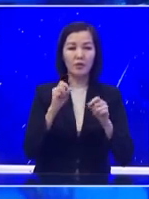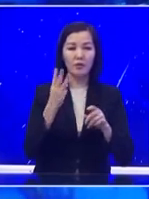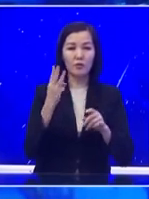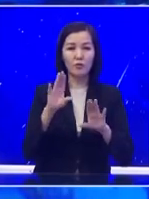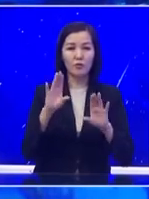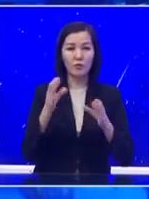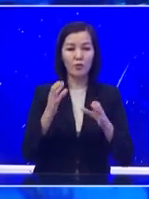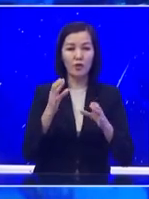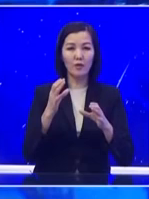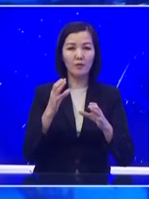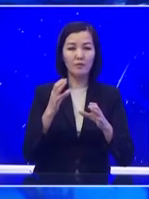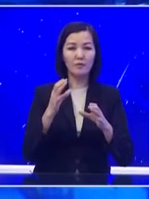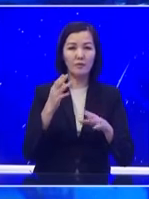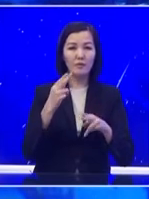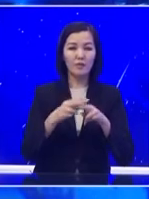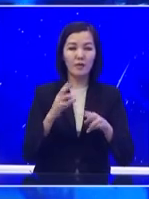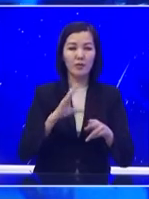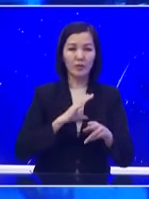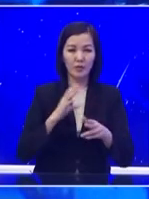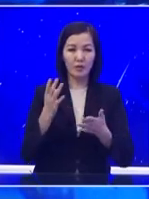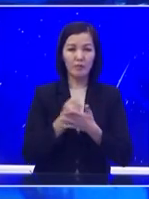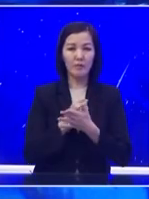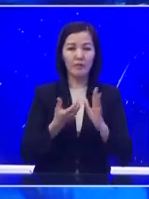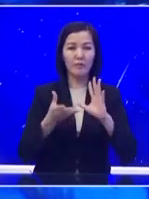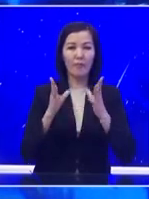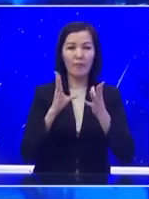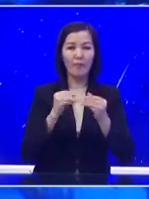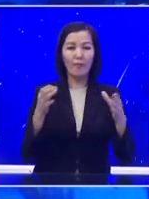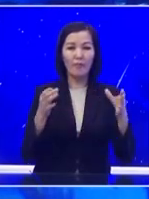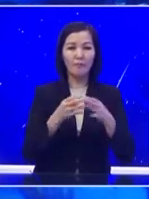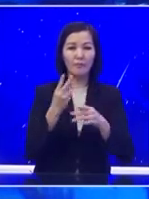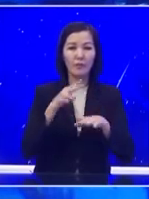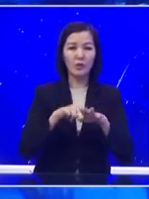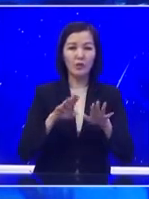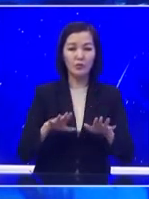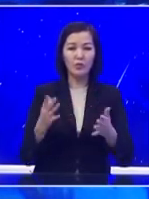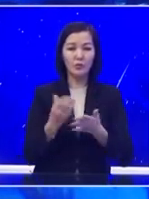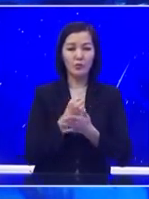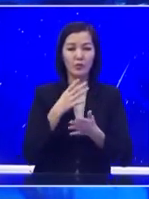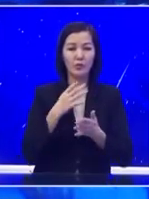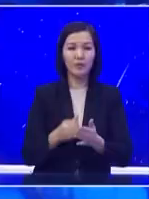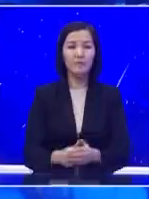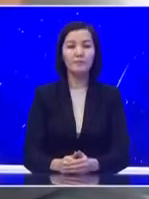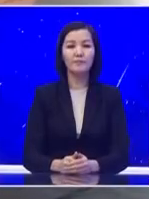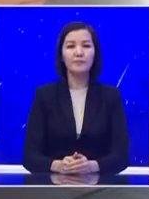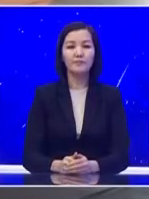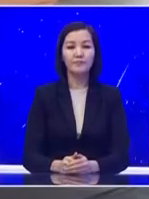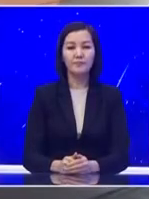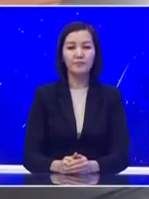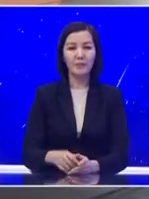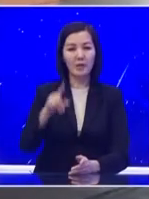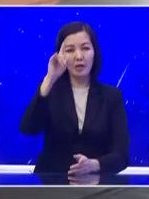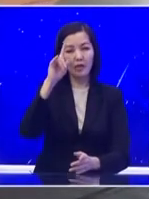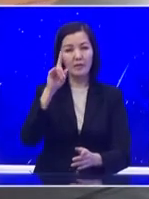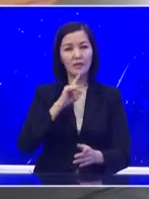қола медальді жеңіп алды. Нәтижесінде балуандарымыз жалпы командалық есепте екінші орыннан көрінді. Қазақстан